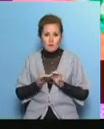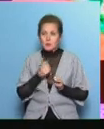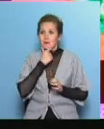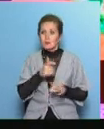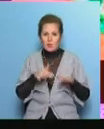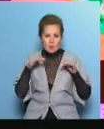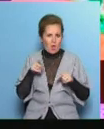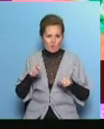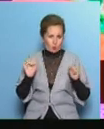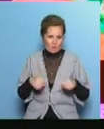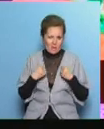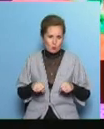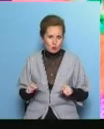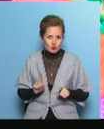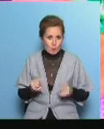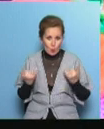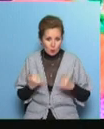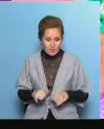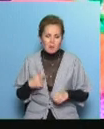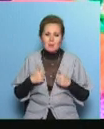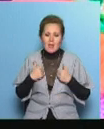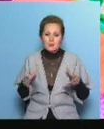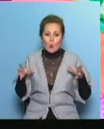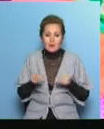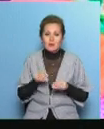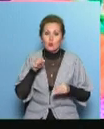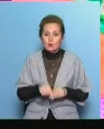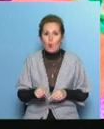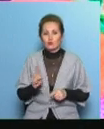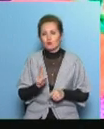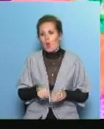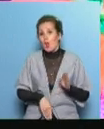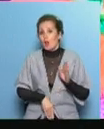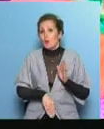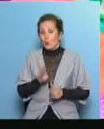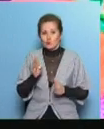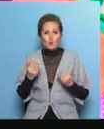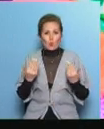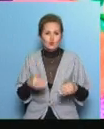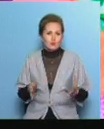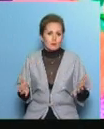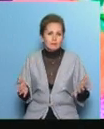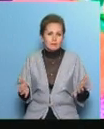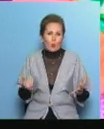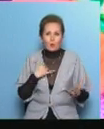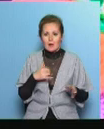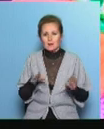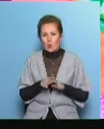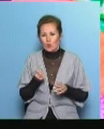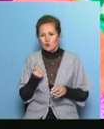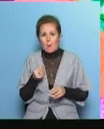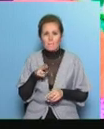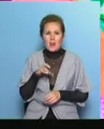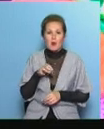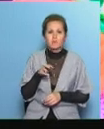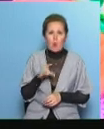ничем удивить. И поэтому мы постарались здесь соединить то, что... Ну, лучше уже, как бы, может быть, у нас такой чуть-чуть перебор,